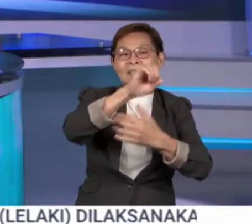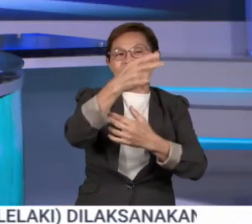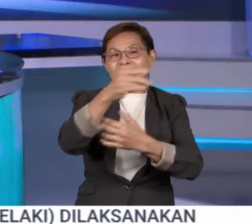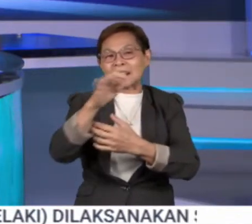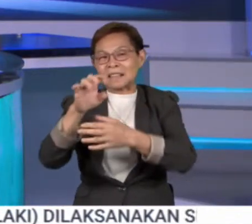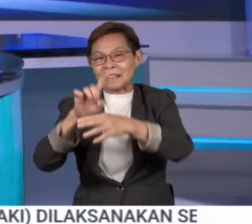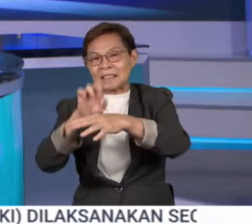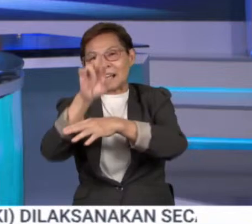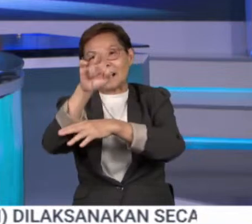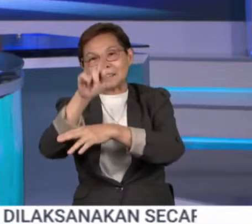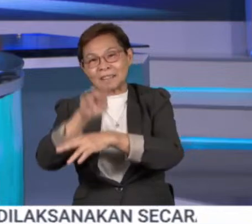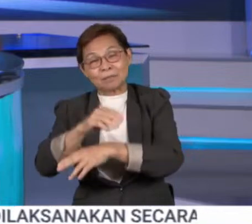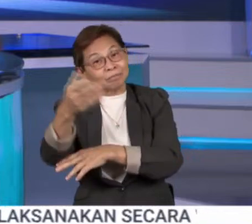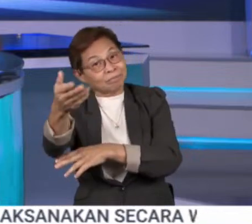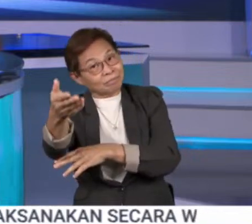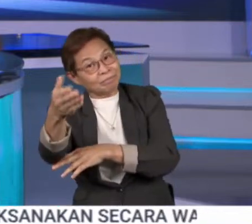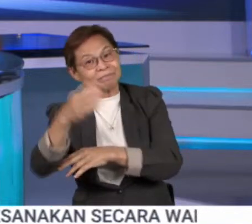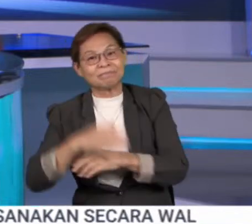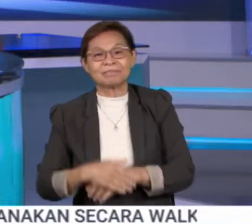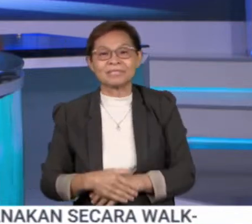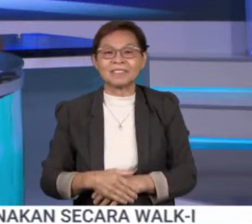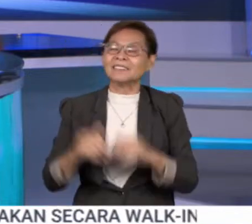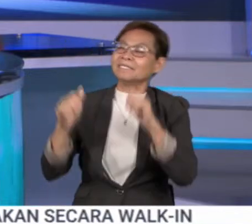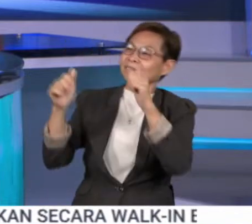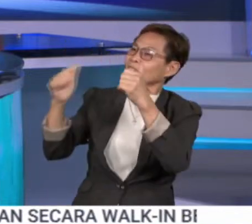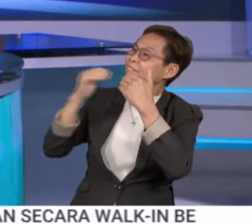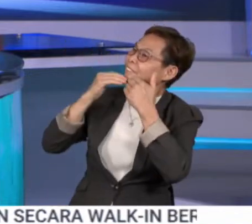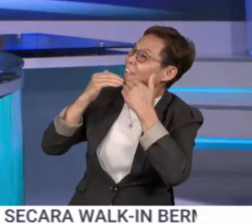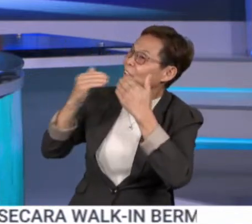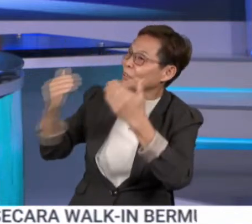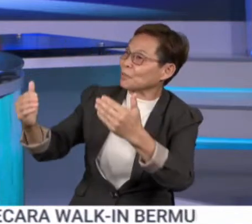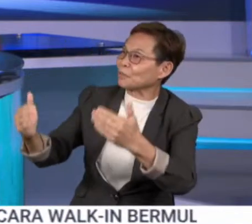di Angkasa Puri. Silakan Sahi. Baik Vi, terima kasih Vi.